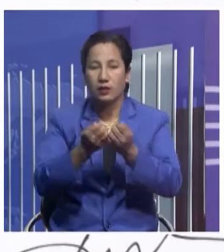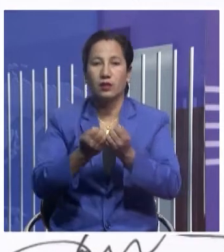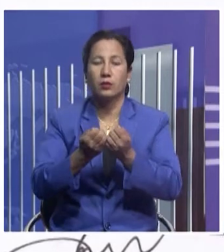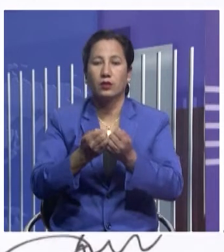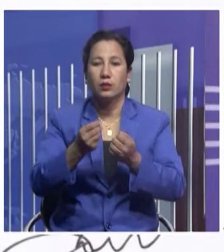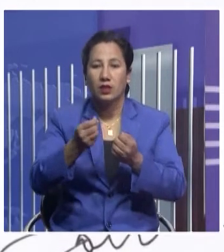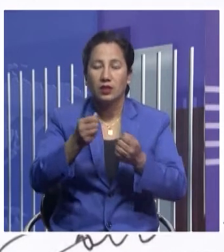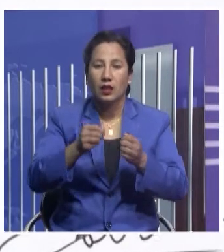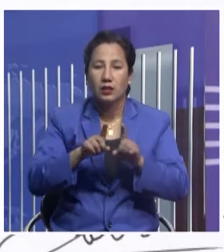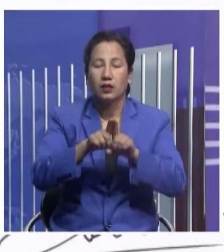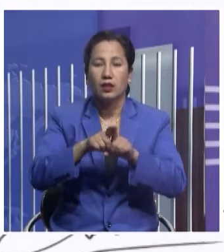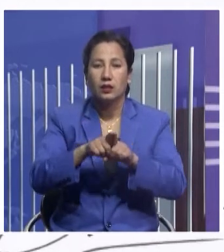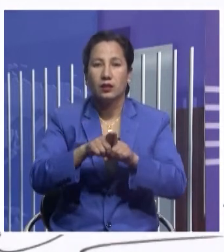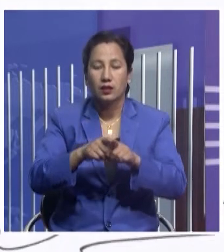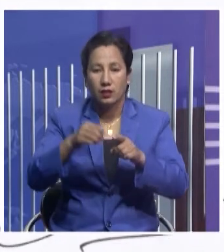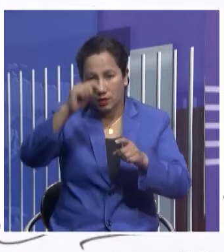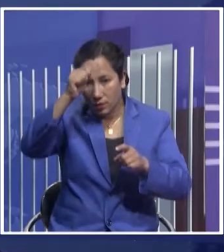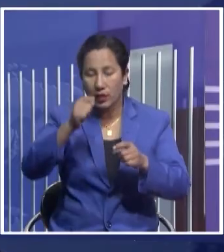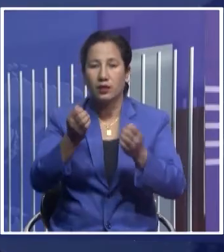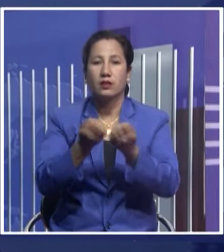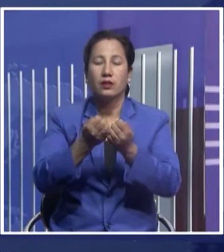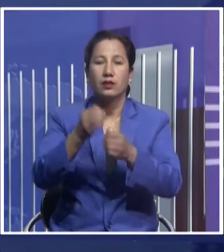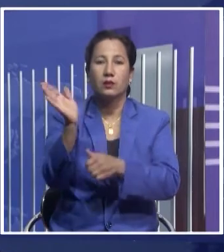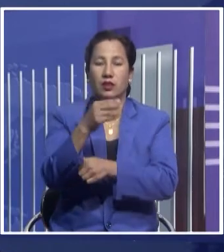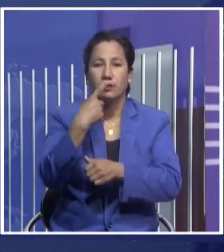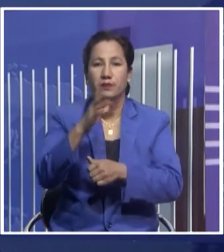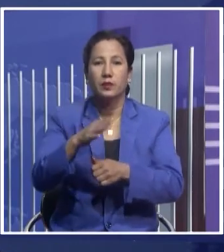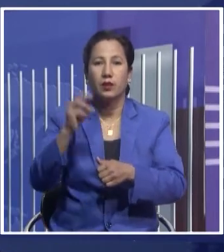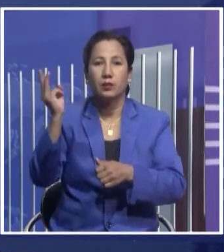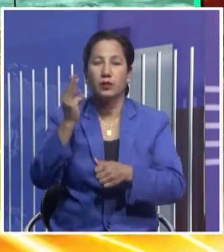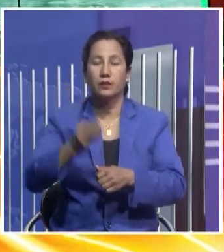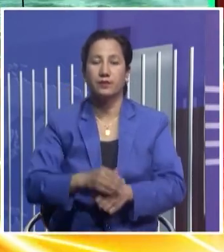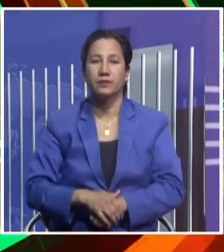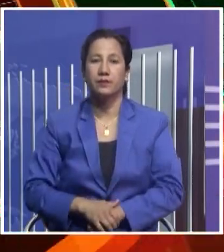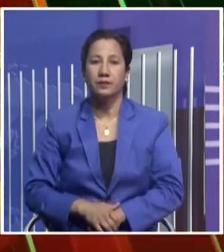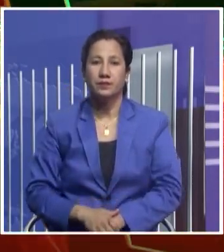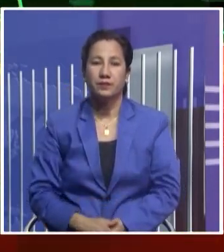सम्मान गरिने मन्त्रालयले जनाएको छ। अब मौसम।